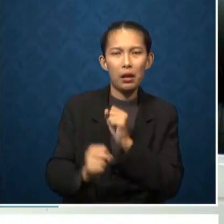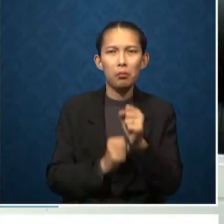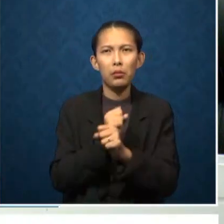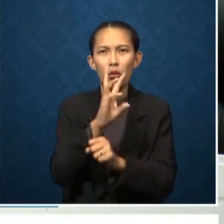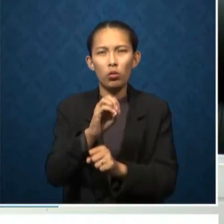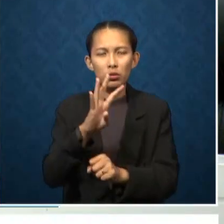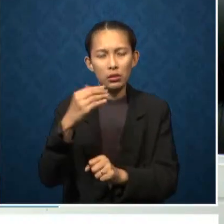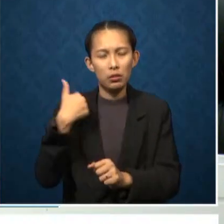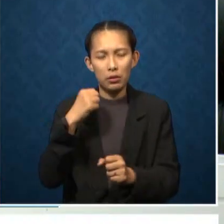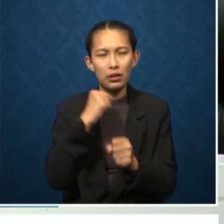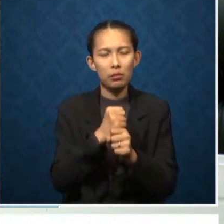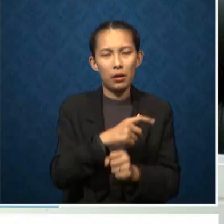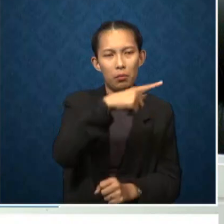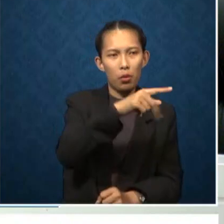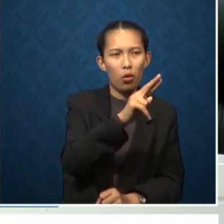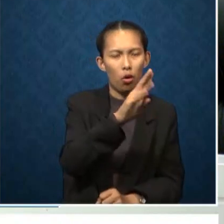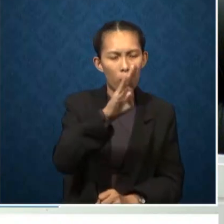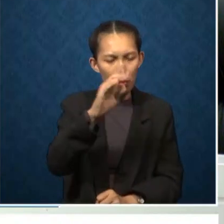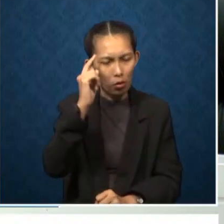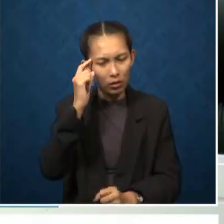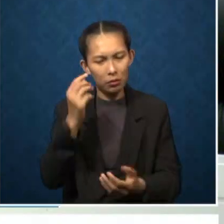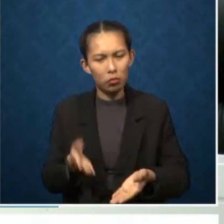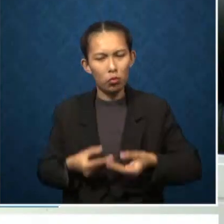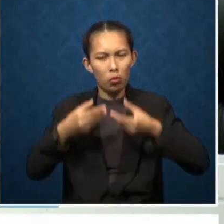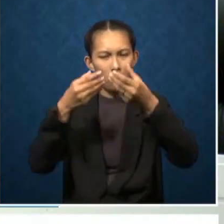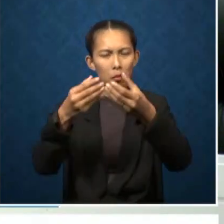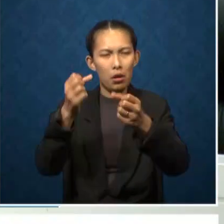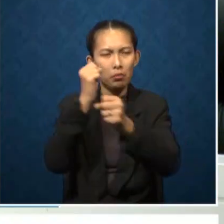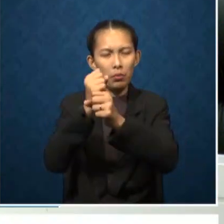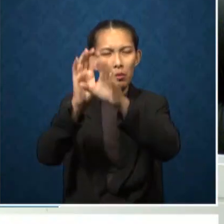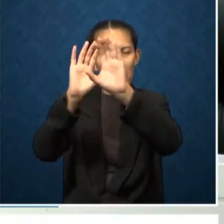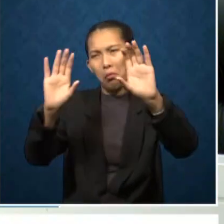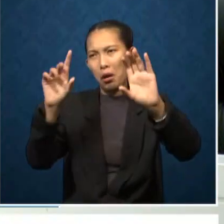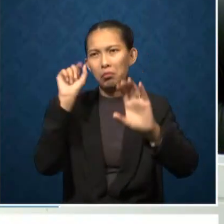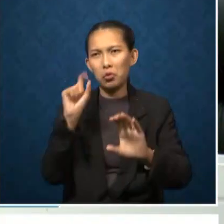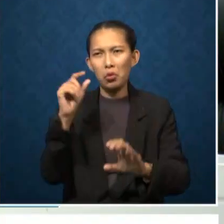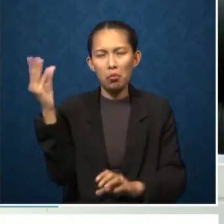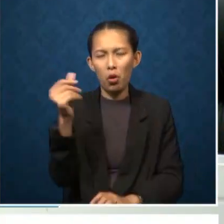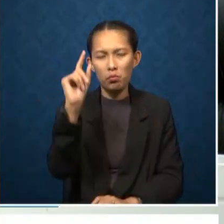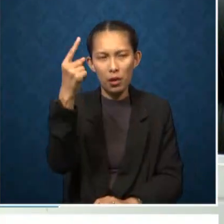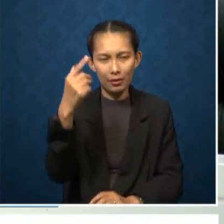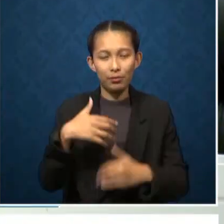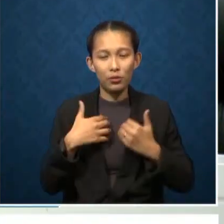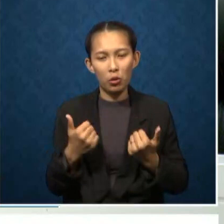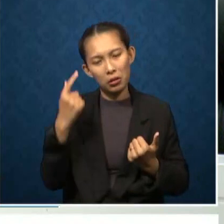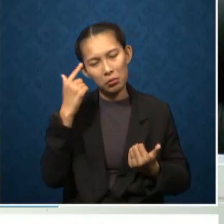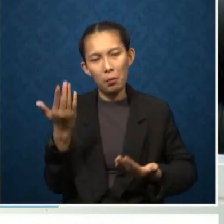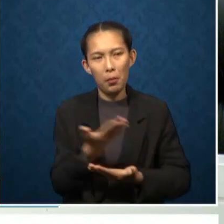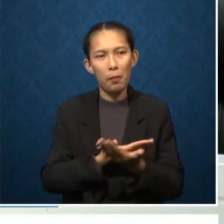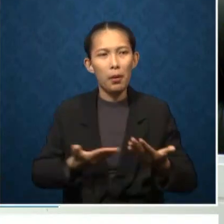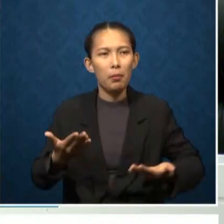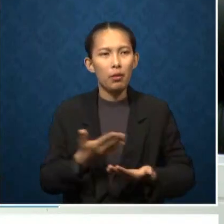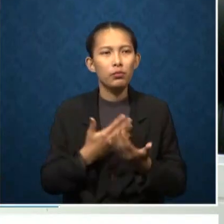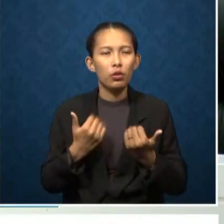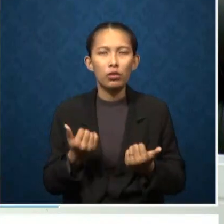จัดทำร่างพระราชบัญญัติยกระดับการบริหารงานภาครัฐให้มีความทันสมัยนะคะซึ่งขณะนี้ก็อยู่ในระหว่างที่เราทำ